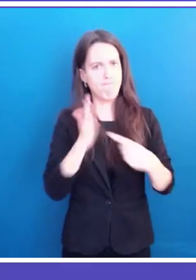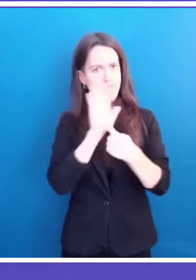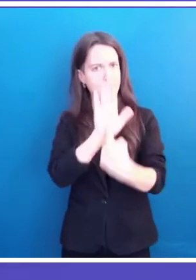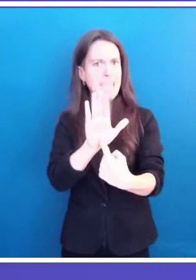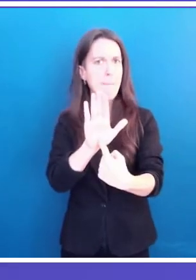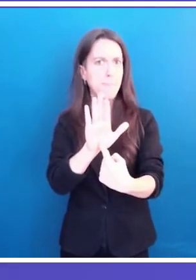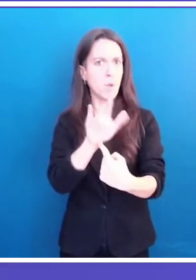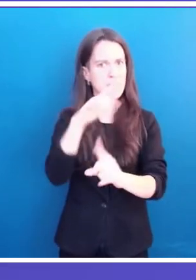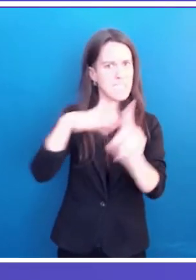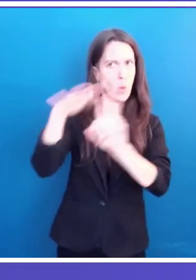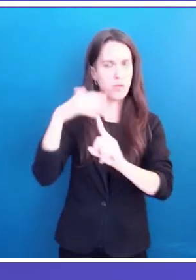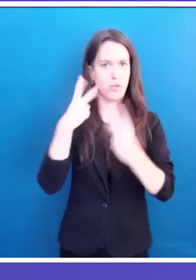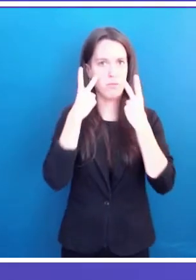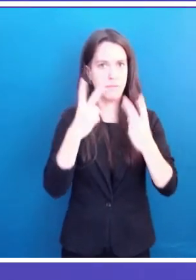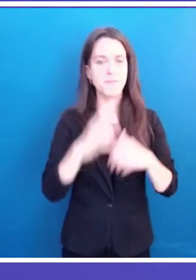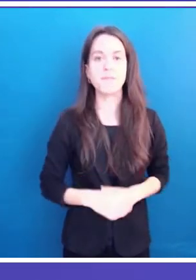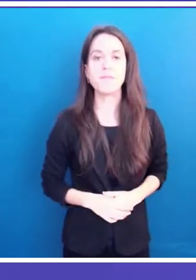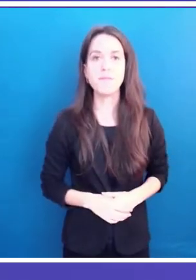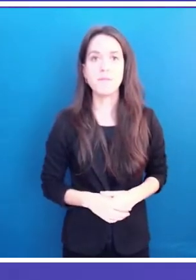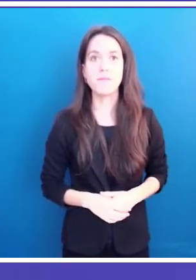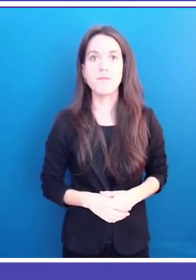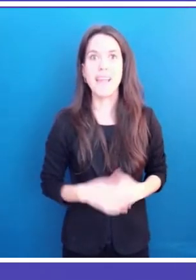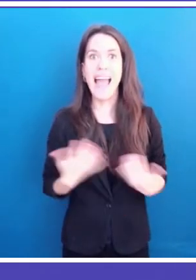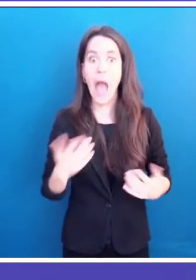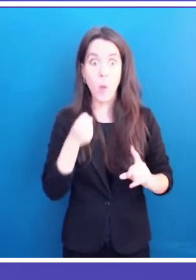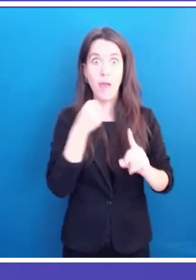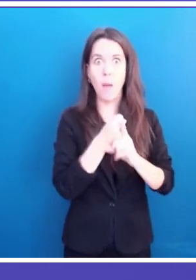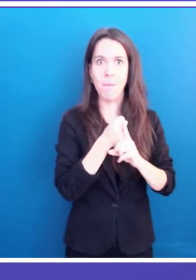لدينا أولا التأثير الأول،